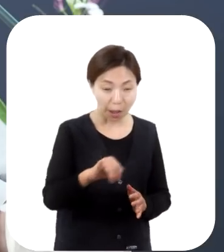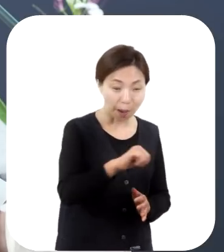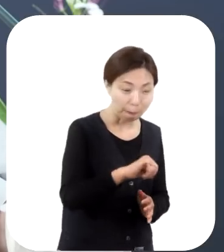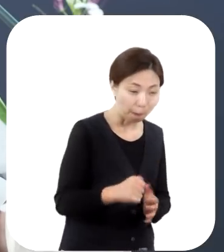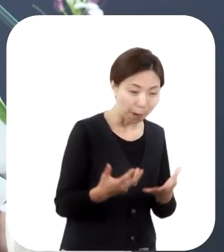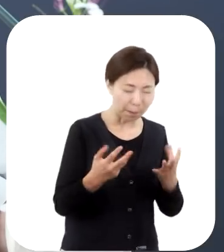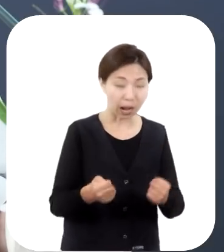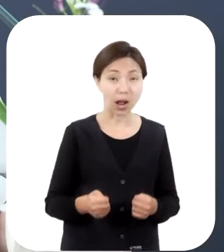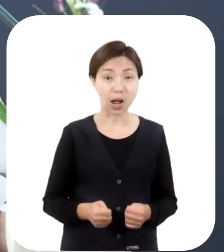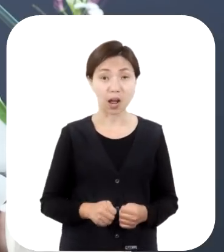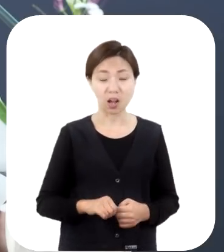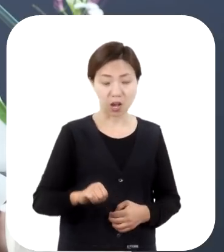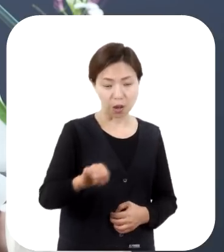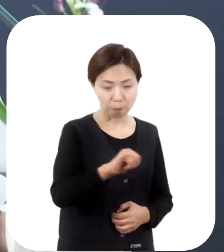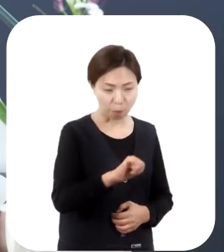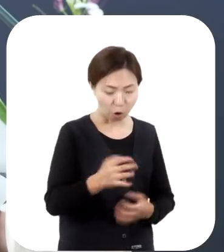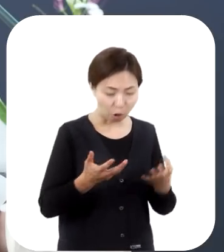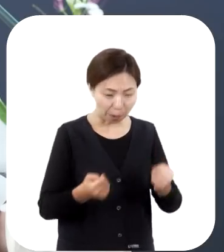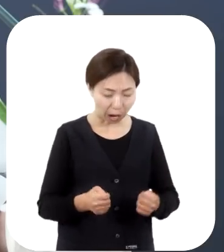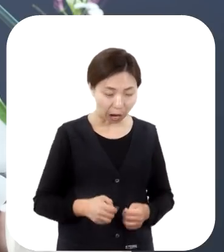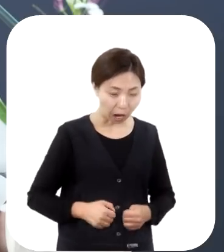연못에 물벌레는 무한히 많아.